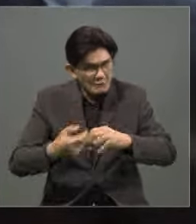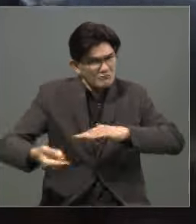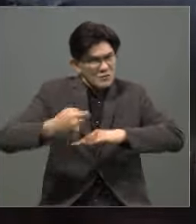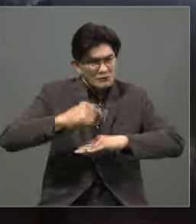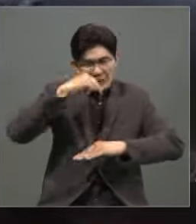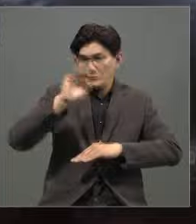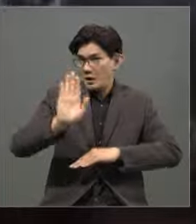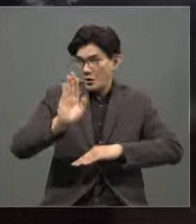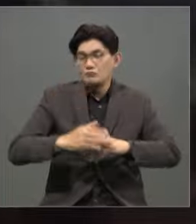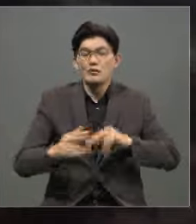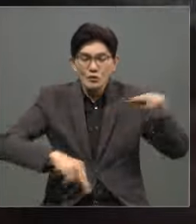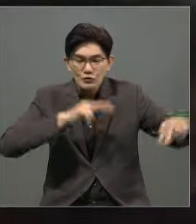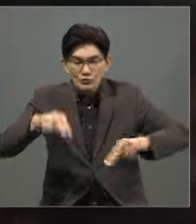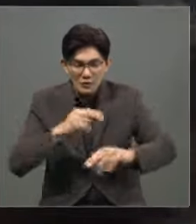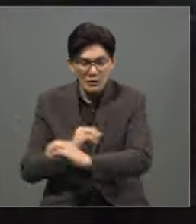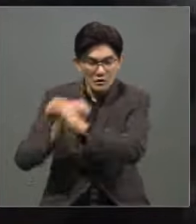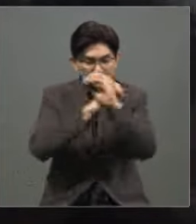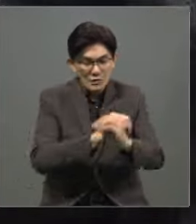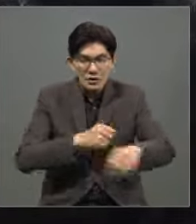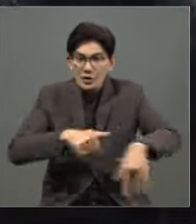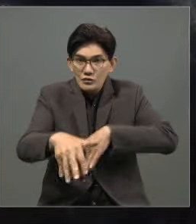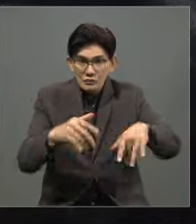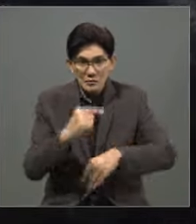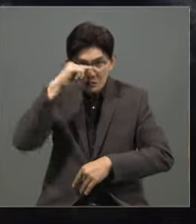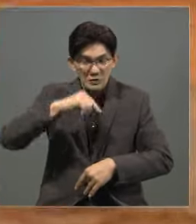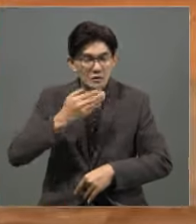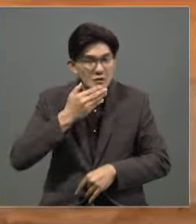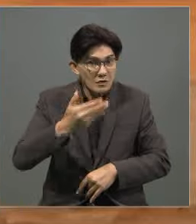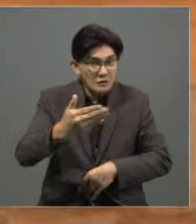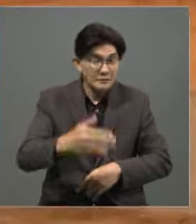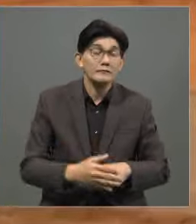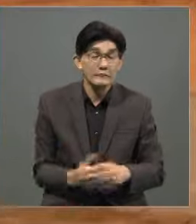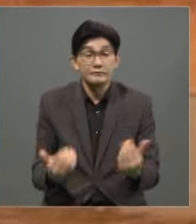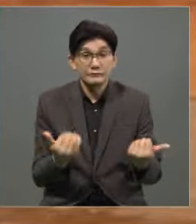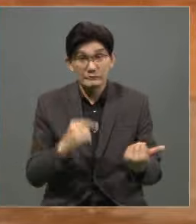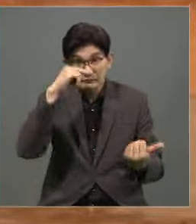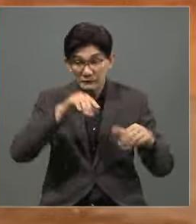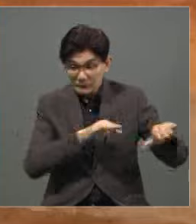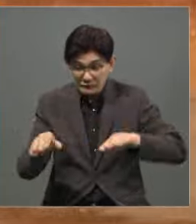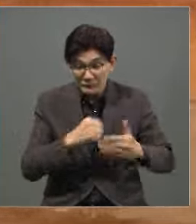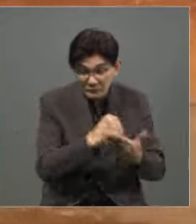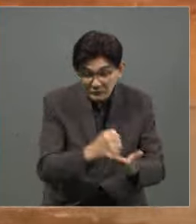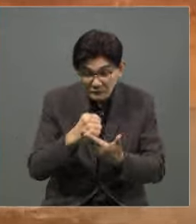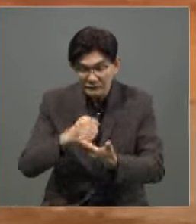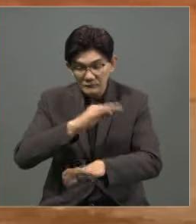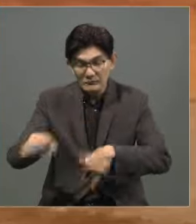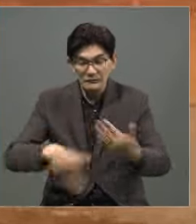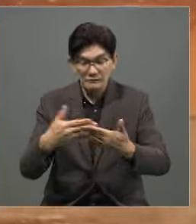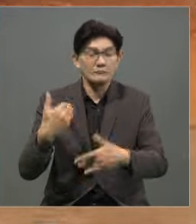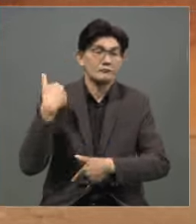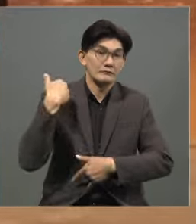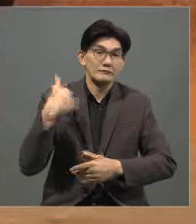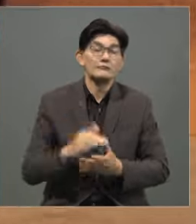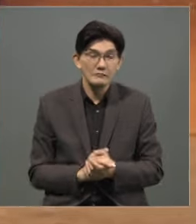ไทยรวมถึงดูแลความปลอดภัยของประชาชนในพื้นที่อย่างเต็มที่ทางทั้งนี้ไทยพร้อมให้ความช่วยเหลือด้านมนุษยธรรมหากมีความ